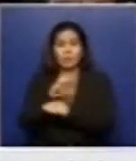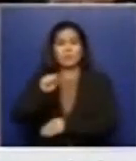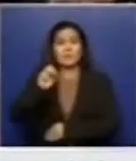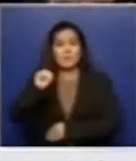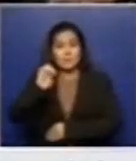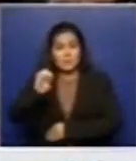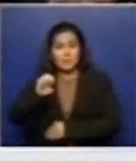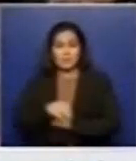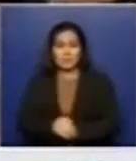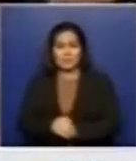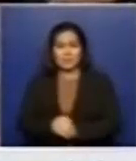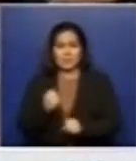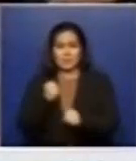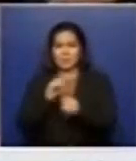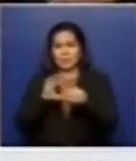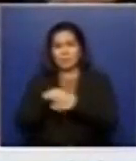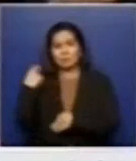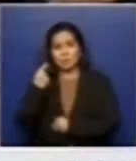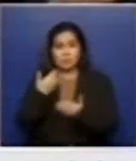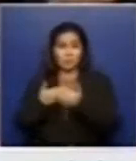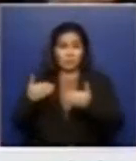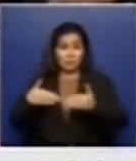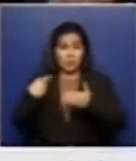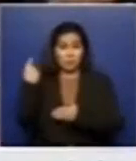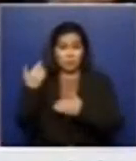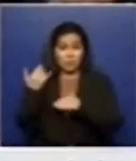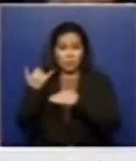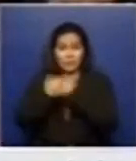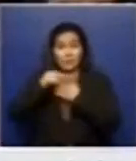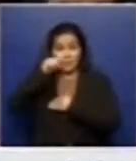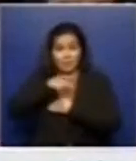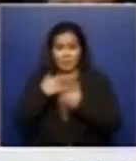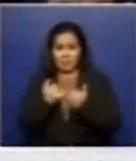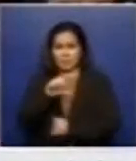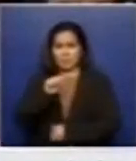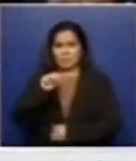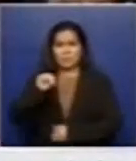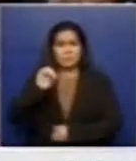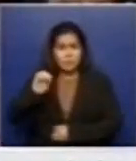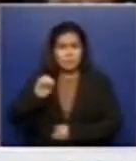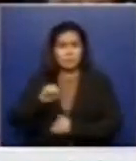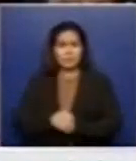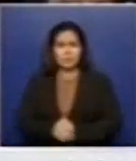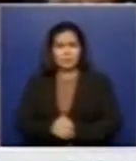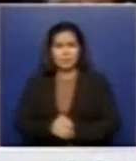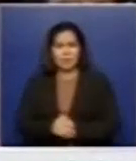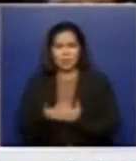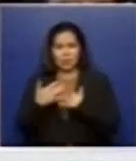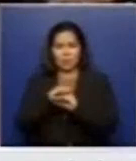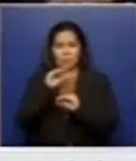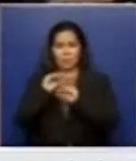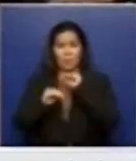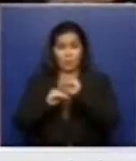SME ที่ทำการท่องเที่ยวที่หาเงินเข้าประเทศวันนี้ SME ที่เข้าโครงการท่านได้